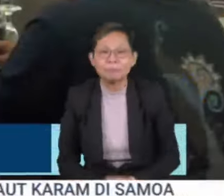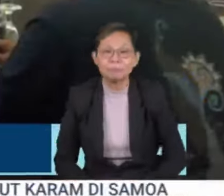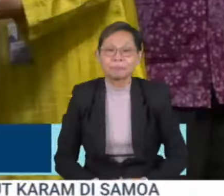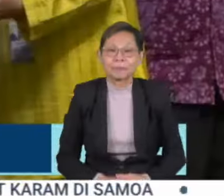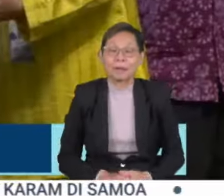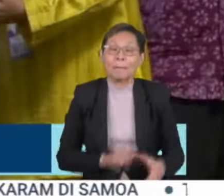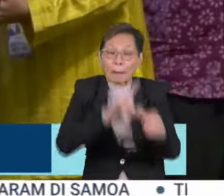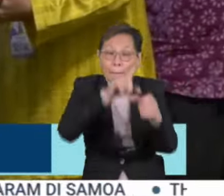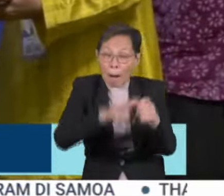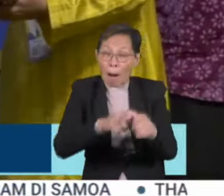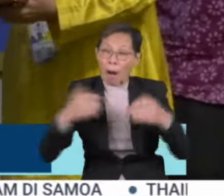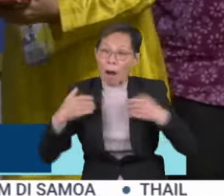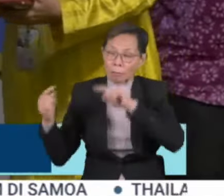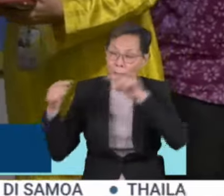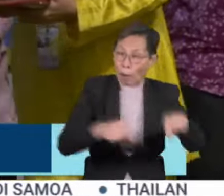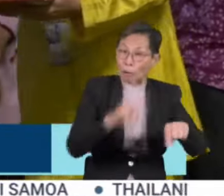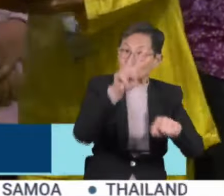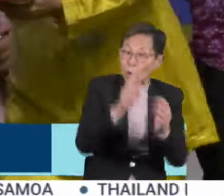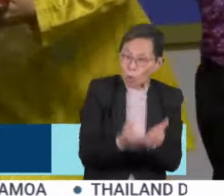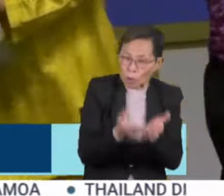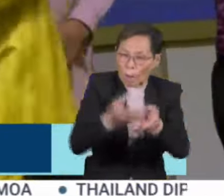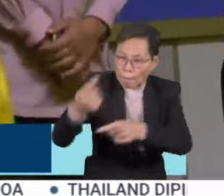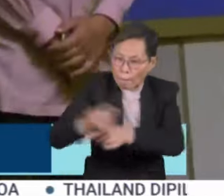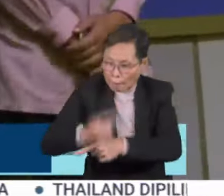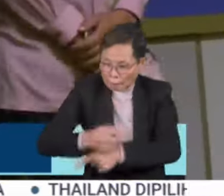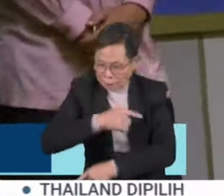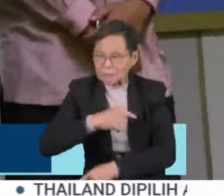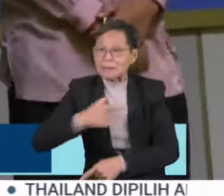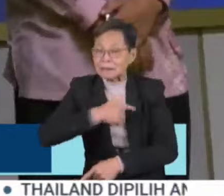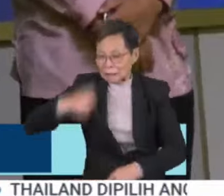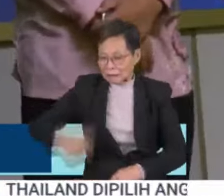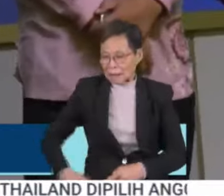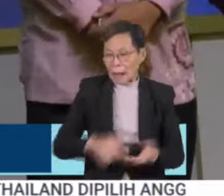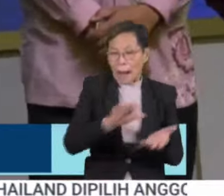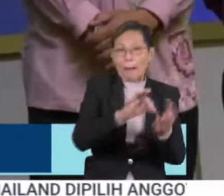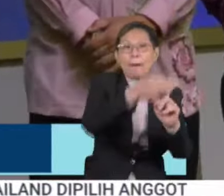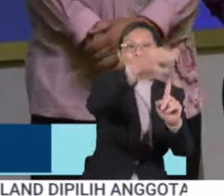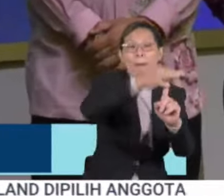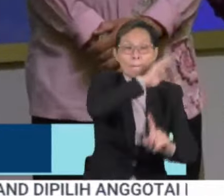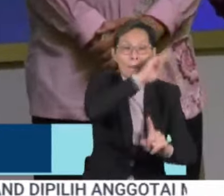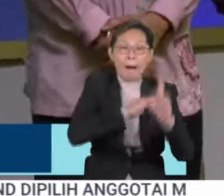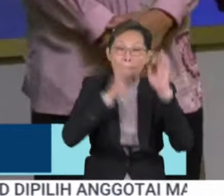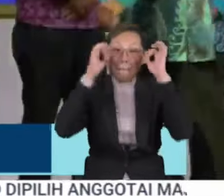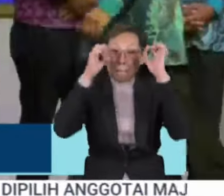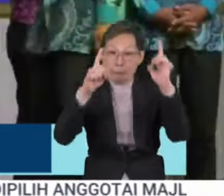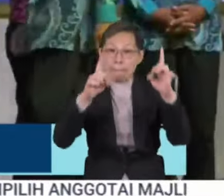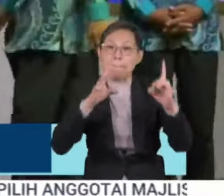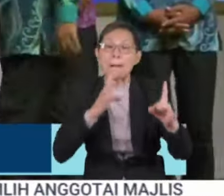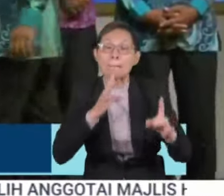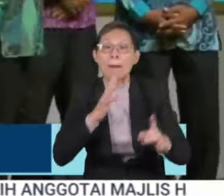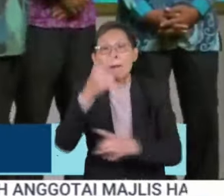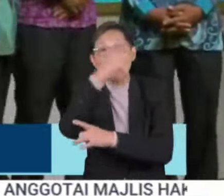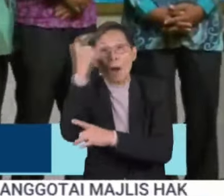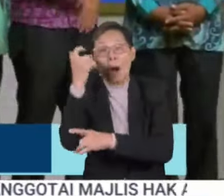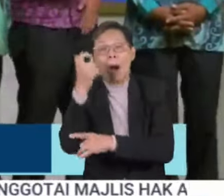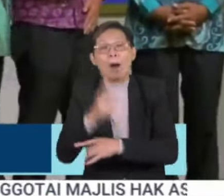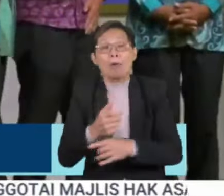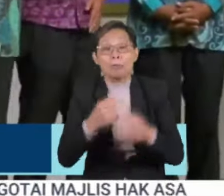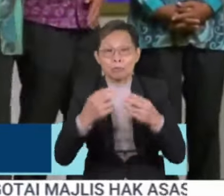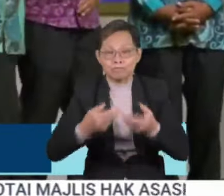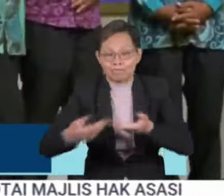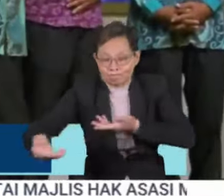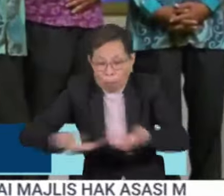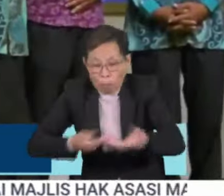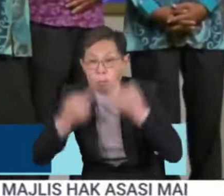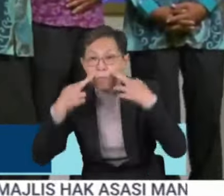Dan ini pula mengenai kehadiran dua kapal latihan China ke Pulau Pinang. Menteri Pendidikan menjelaskan ia atas urusan rasmi